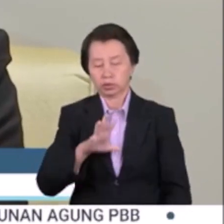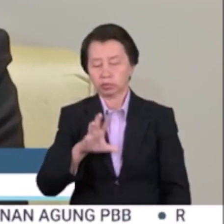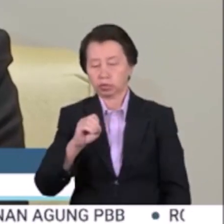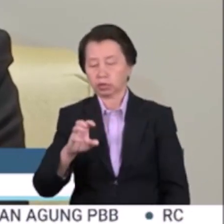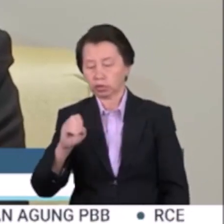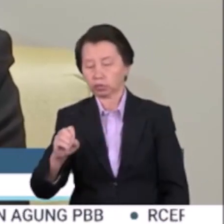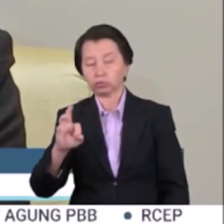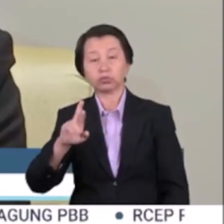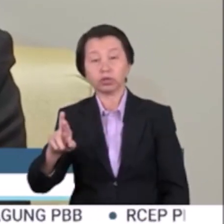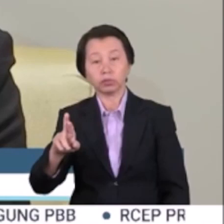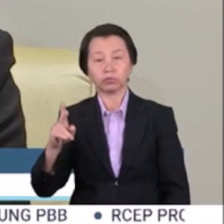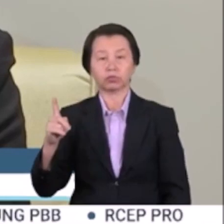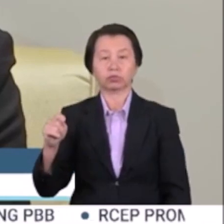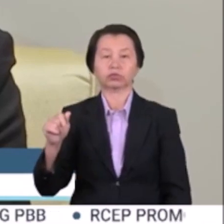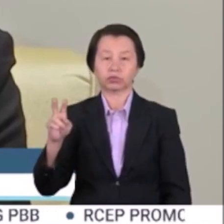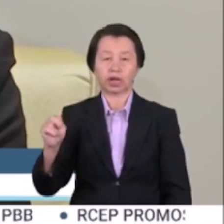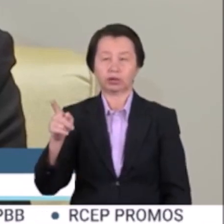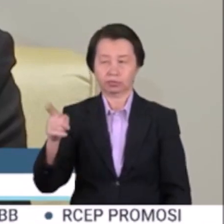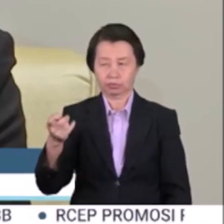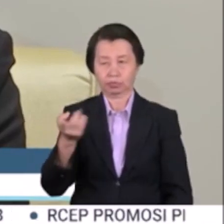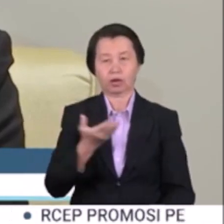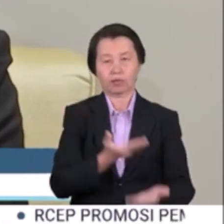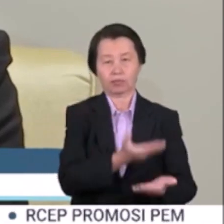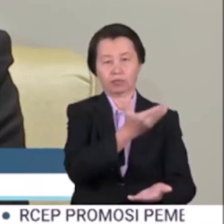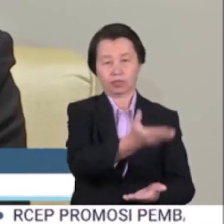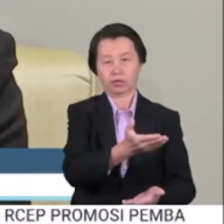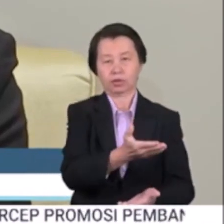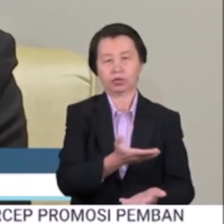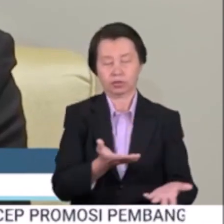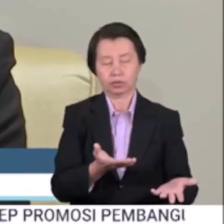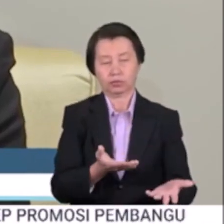500,000 tan yang akan tentunya menjamin